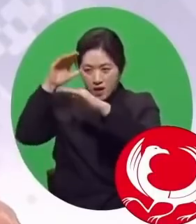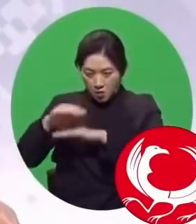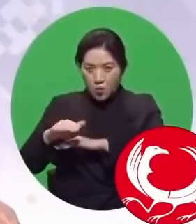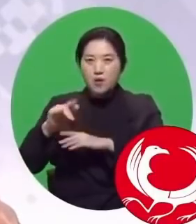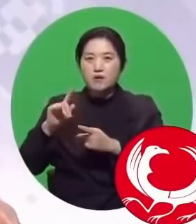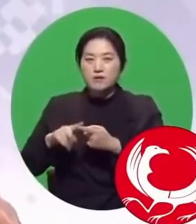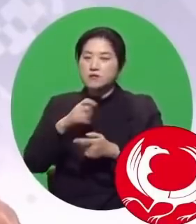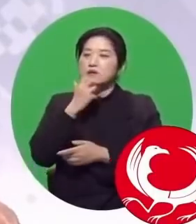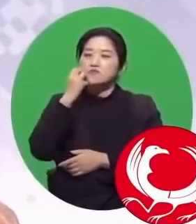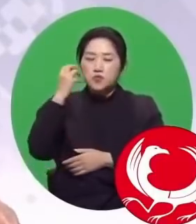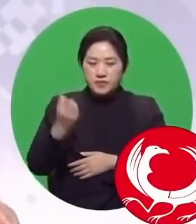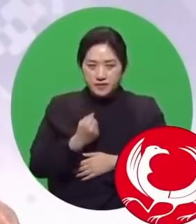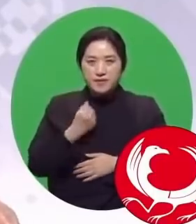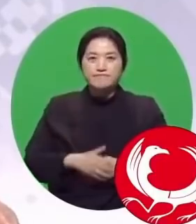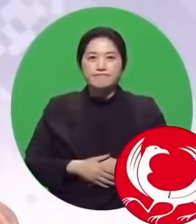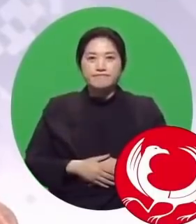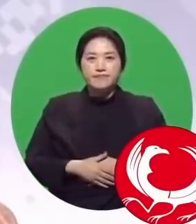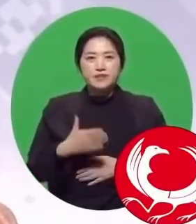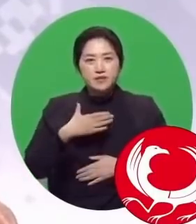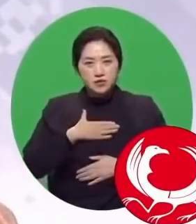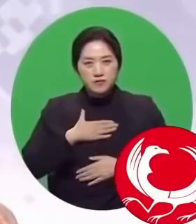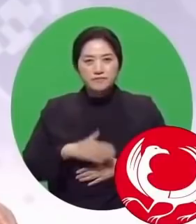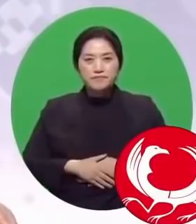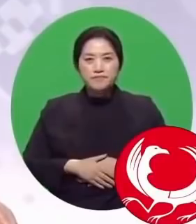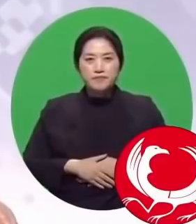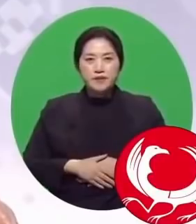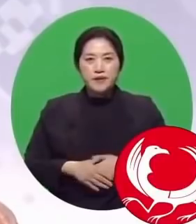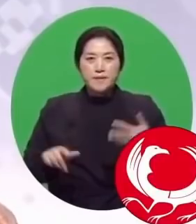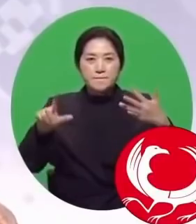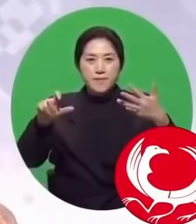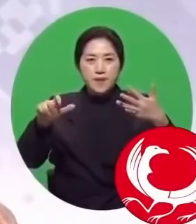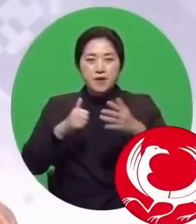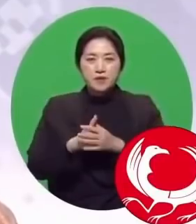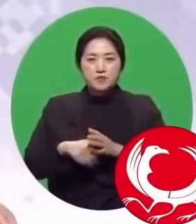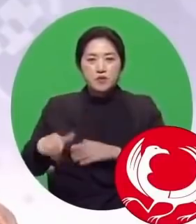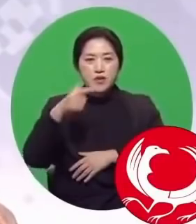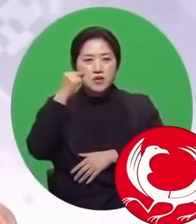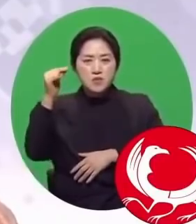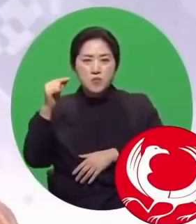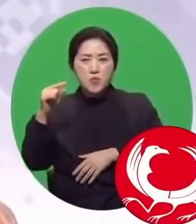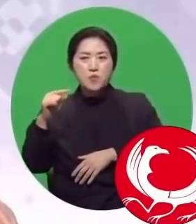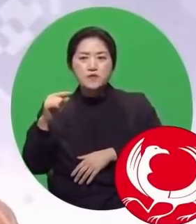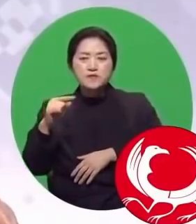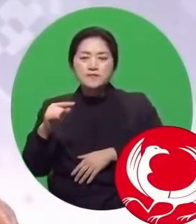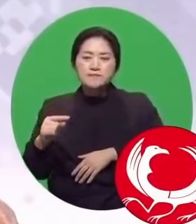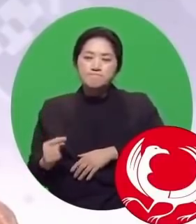말씀에도 감동을 받았습니다. 저는 8월 15일은 우리가 일본으로부터 독립된